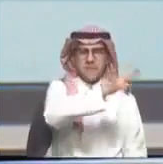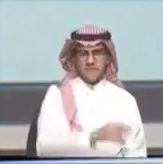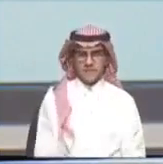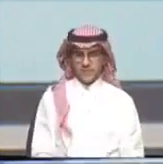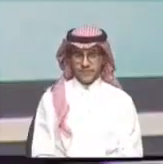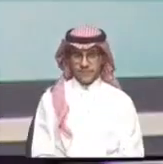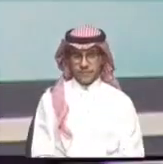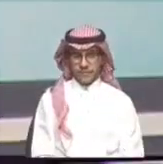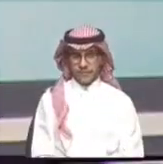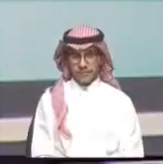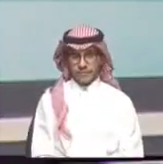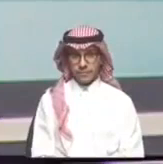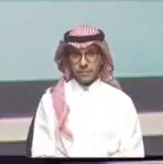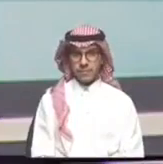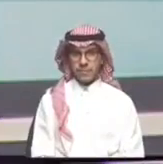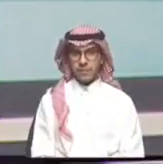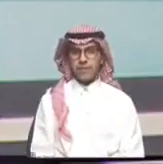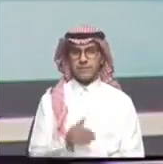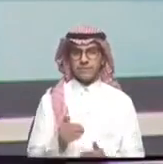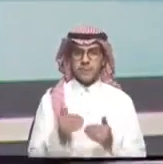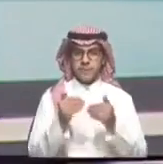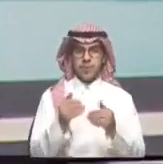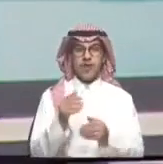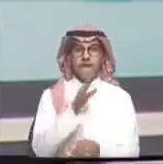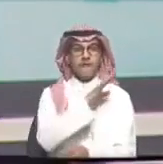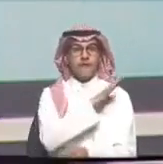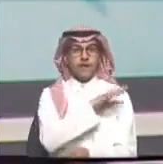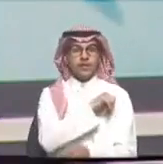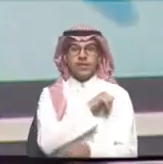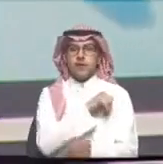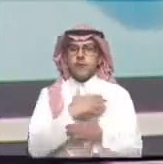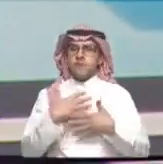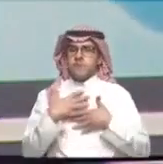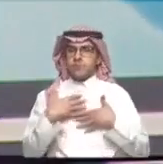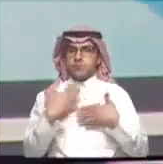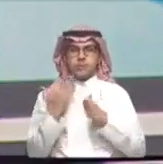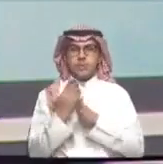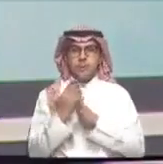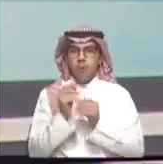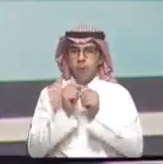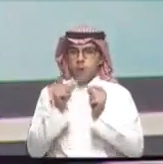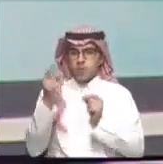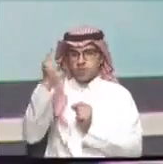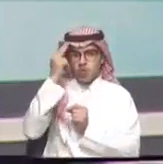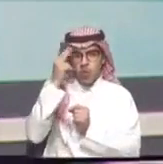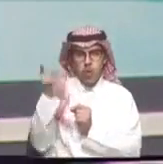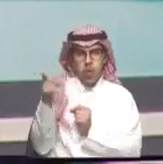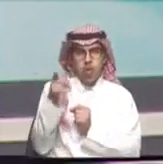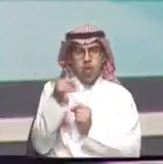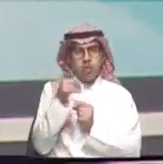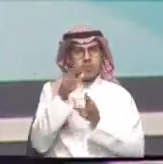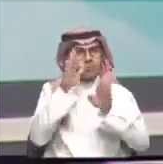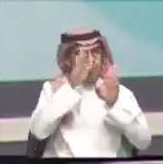المراسم الملكية. ترحيب فلسطيني واسع لقرارات المملكة الداعمة للفلسطينيين في قمة